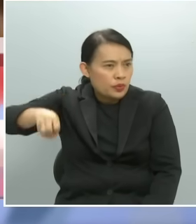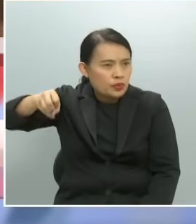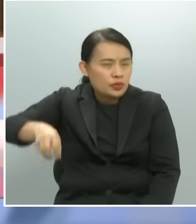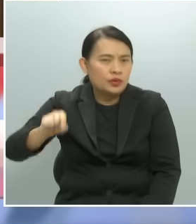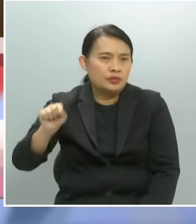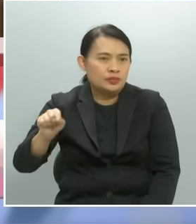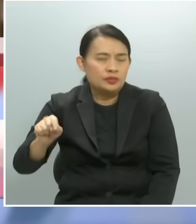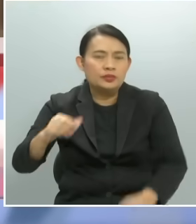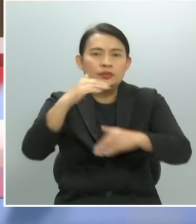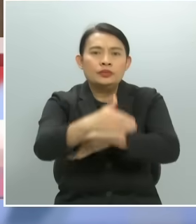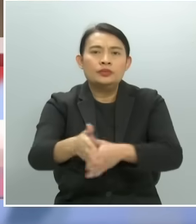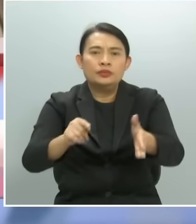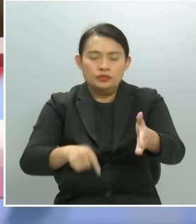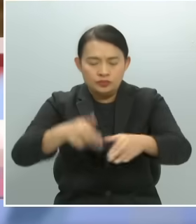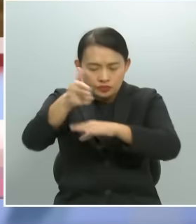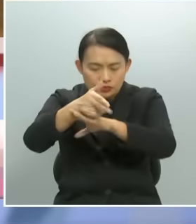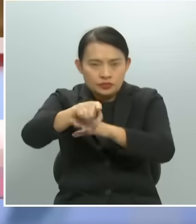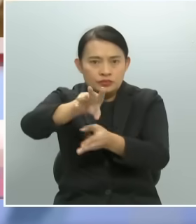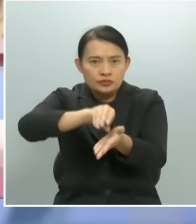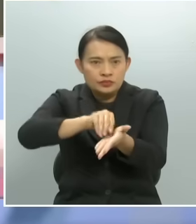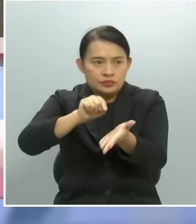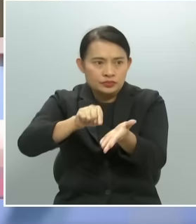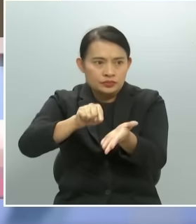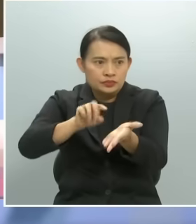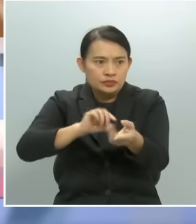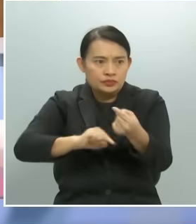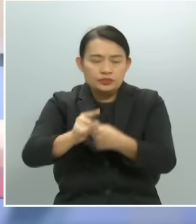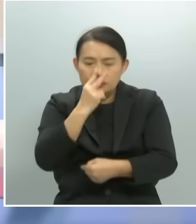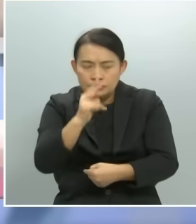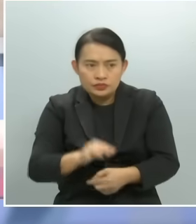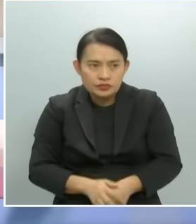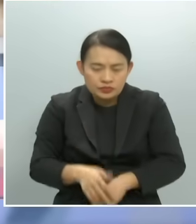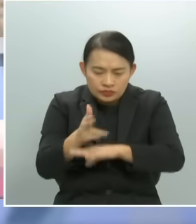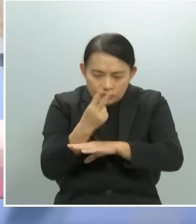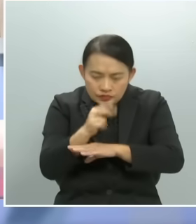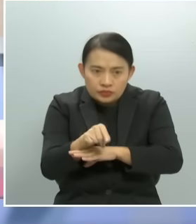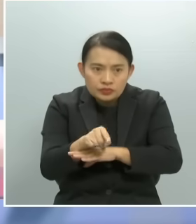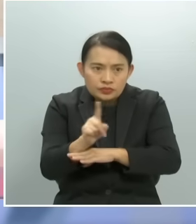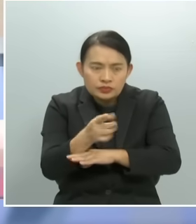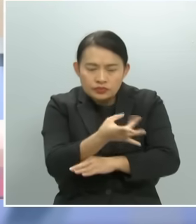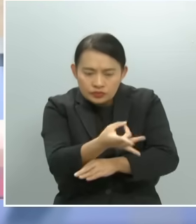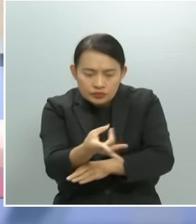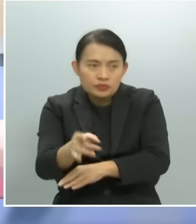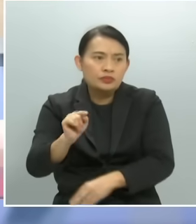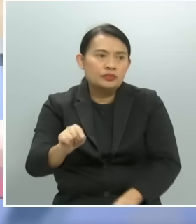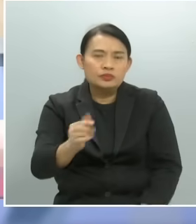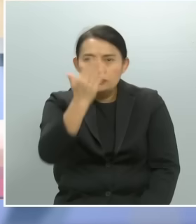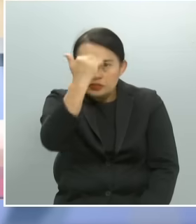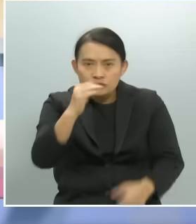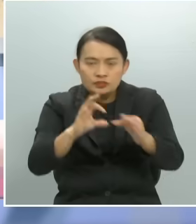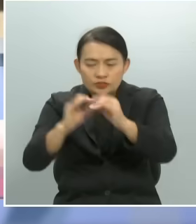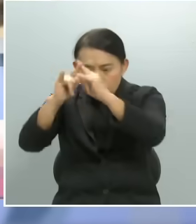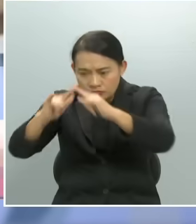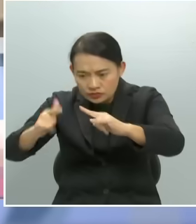สำรวจห้องก็ตายวีดีโอคือตอนแรกมันได้มาถ่ายลงหนูผิดจะถามว่าให้พนักงานดูนะว่ามันคืออะไรทำไมถึงมีศาลพระภูมิ